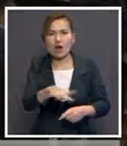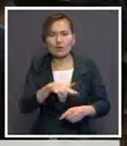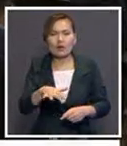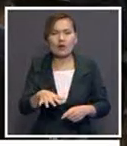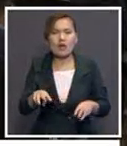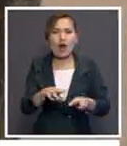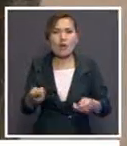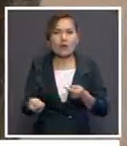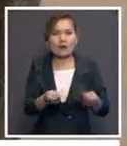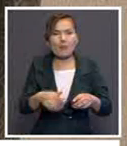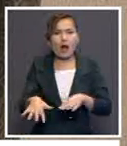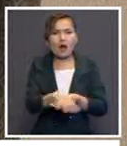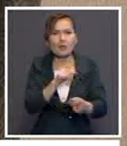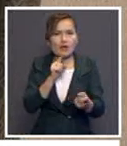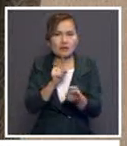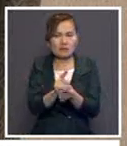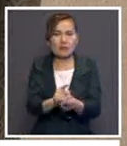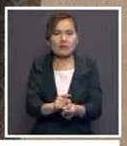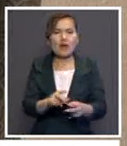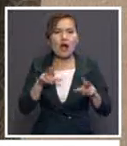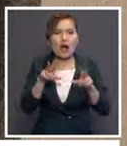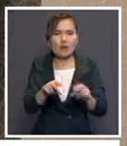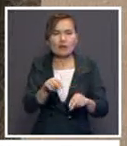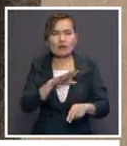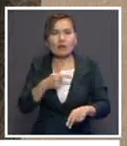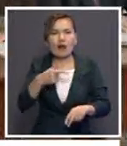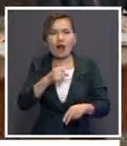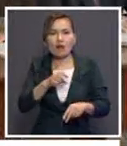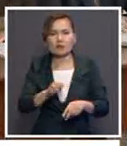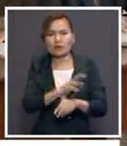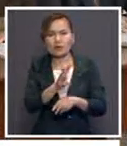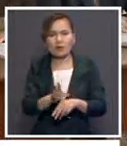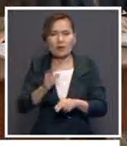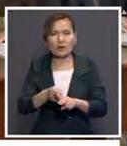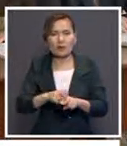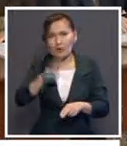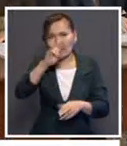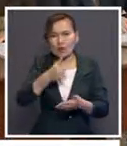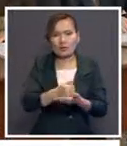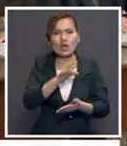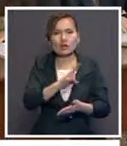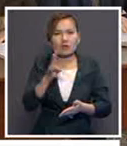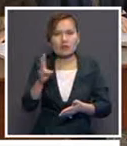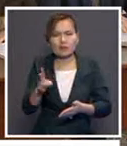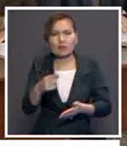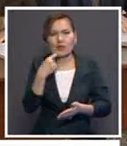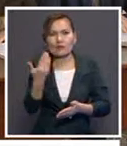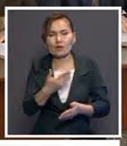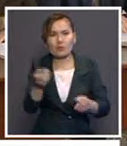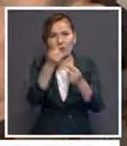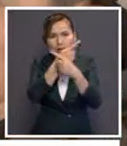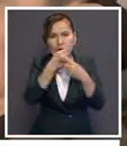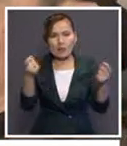депутаты Сауытбек Абдрахманов осылай деді. Кездесу кезінде мемлекет басшысының бес бастамасы талқыға түсті. Тұрғындарды көгілдір